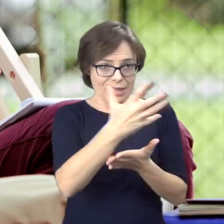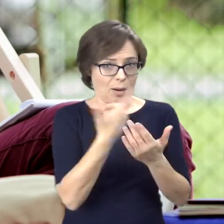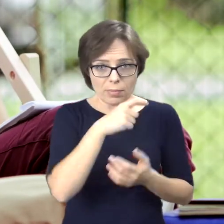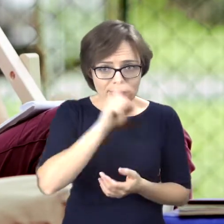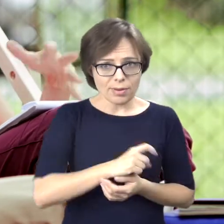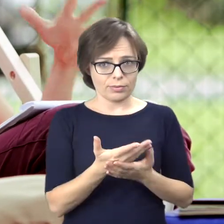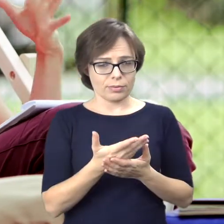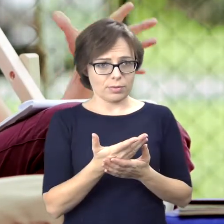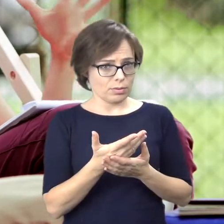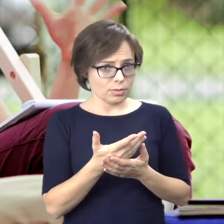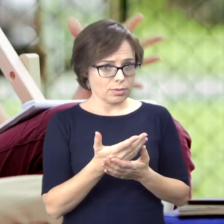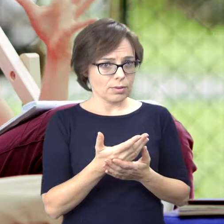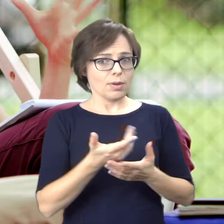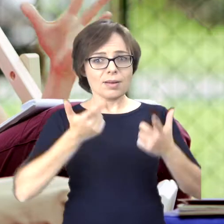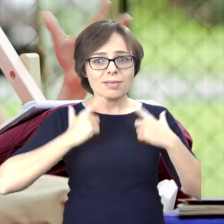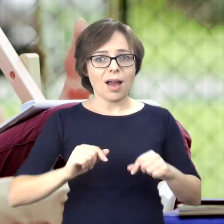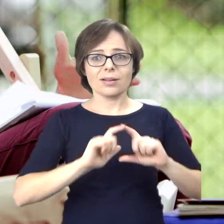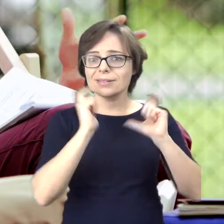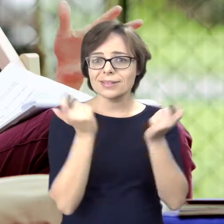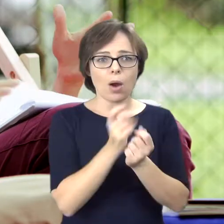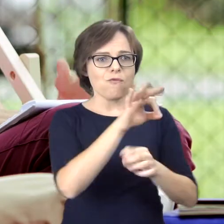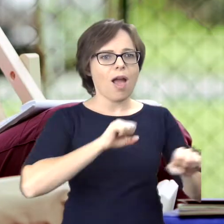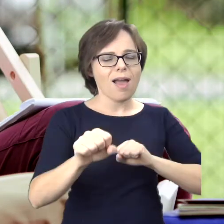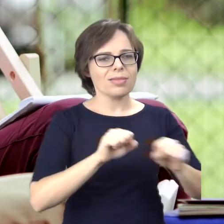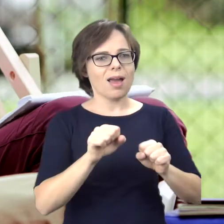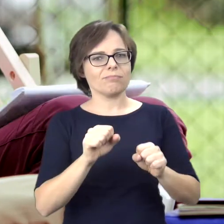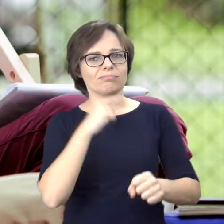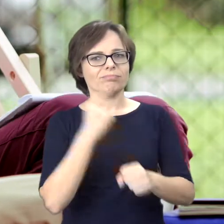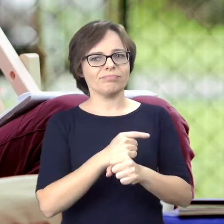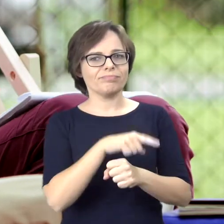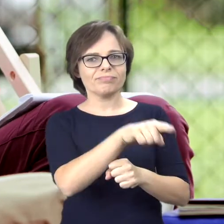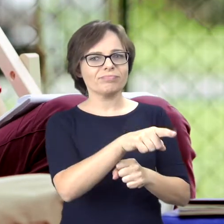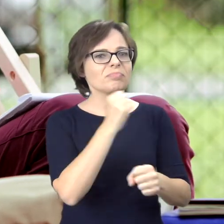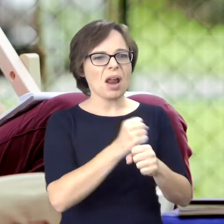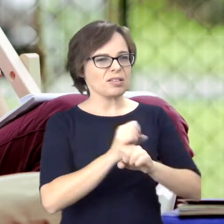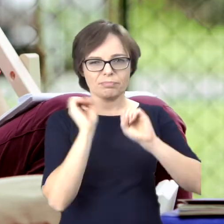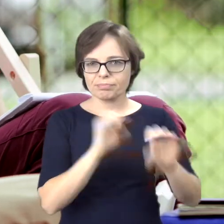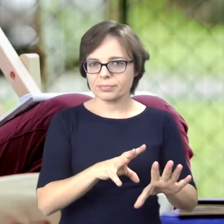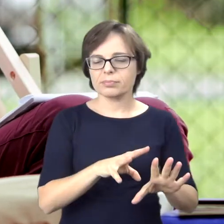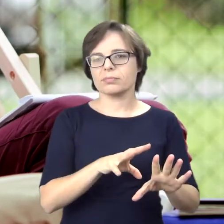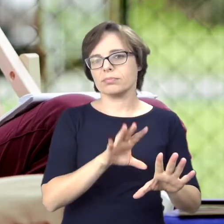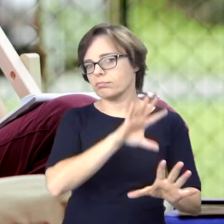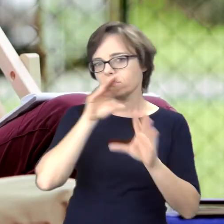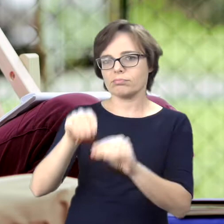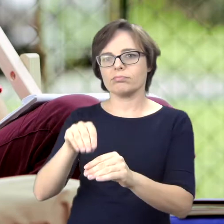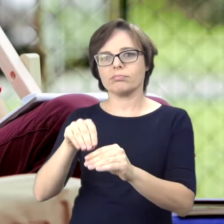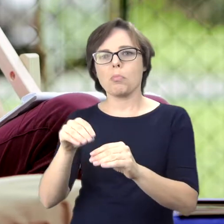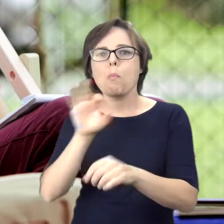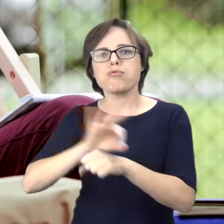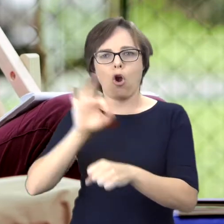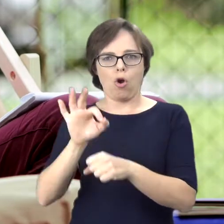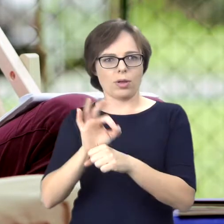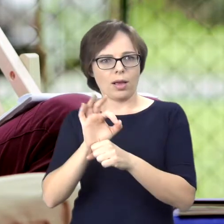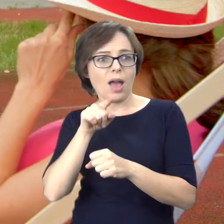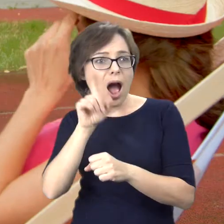prawda? A teraz jakby przerzucasz tą całą swoją energię, inwestujesz w projekt, o którym nie masz zielonego pojęcia, bo jednak gdzieś tam